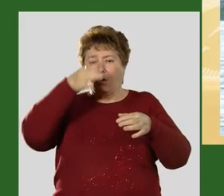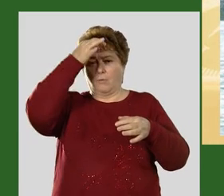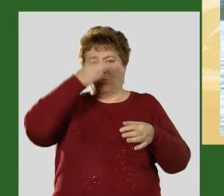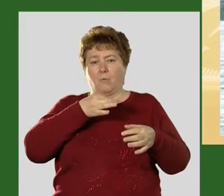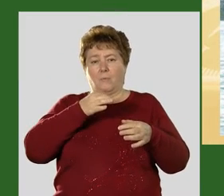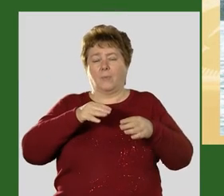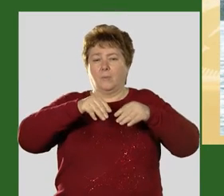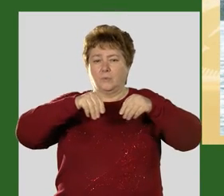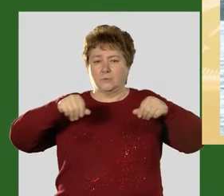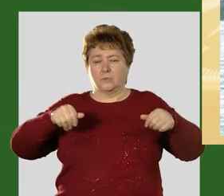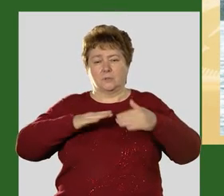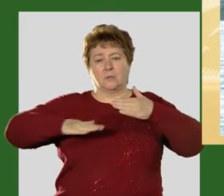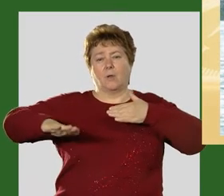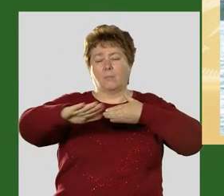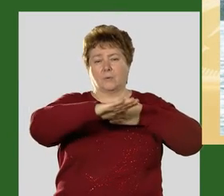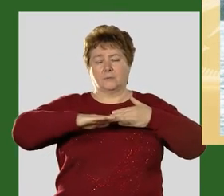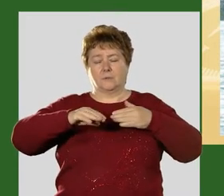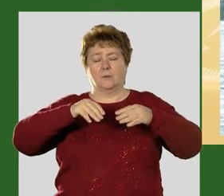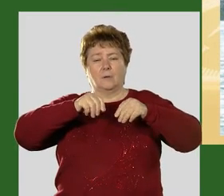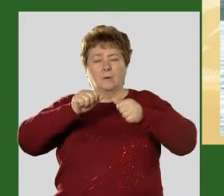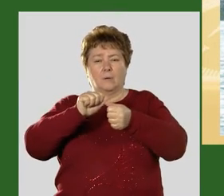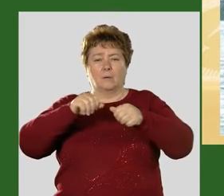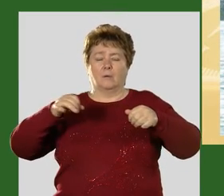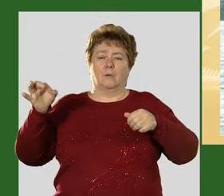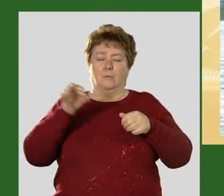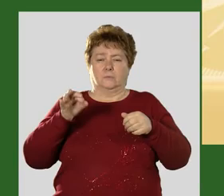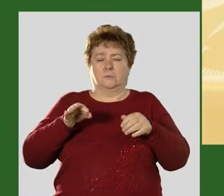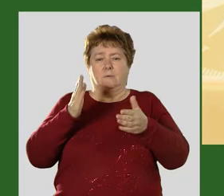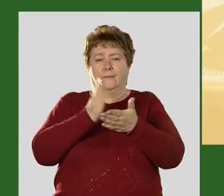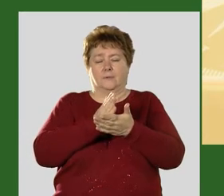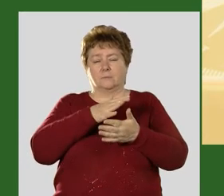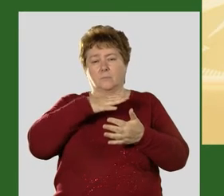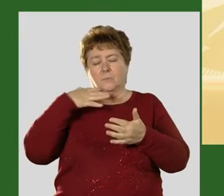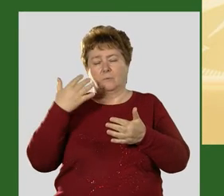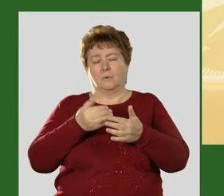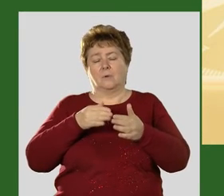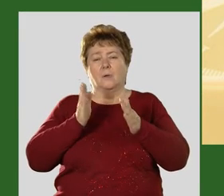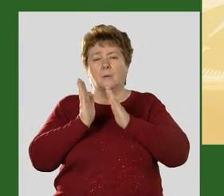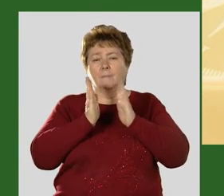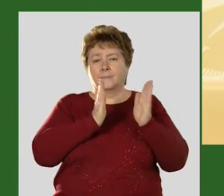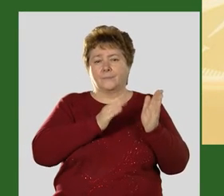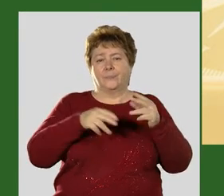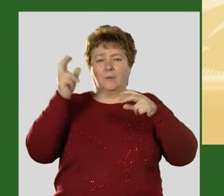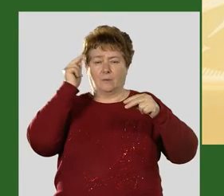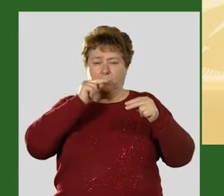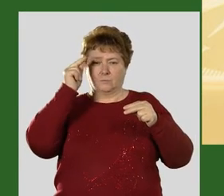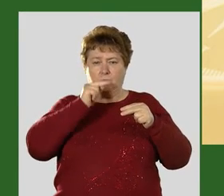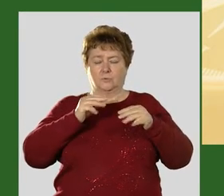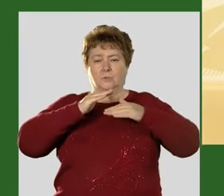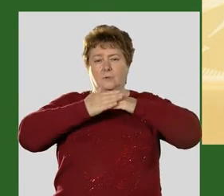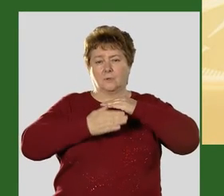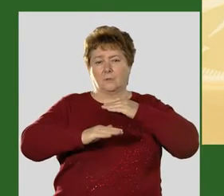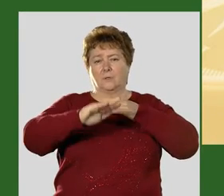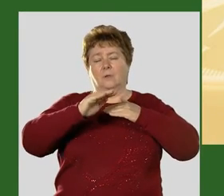ровное песчаное пространство, усеянное островами. Систематическое изучение рельефа